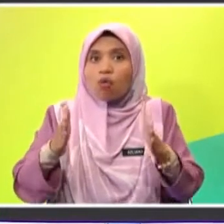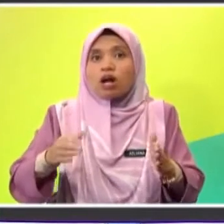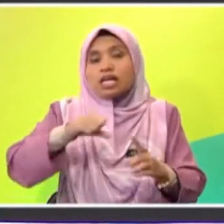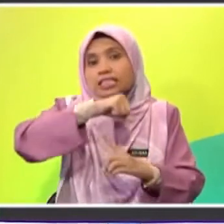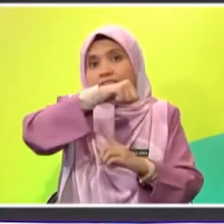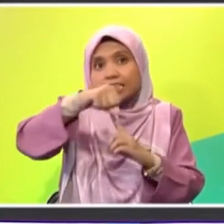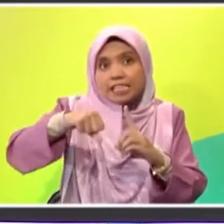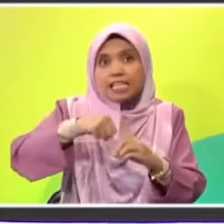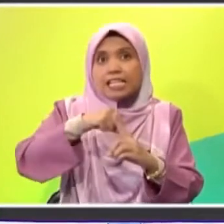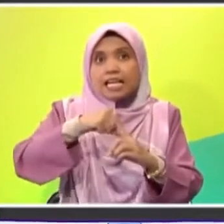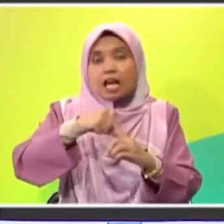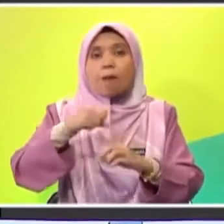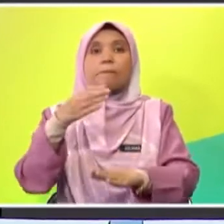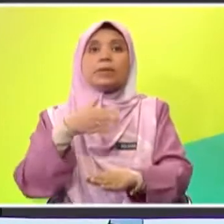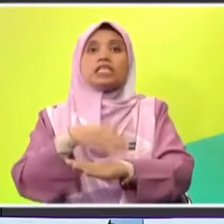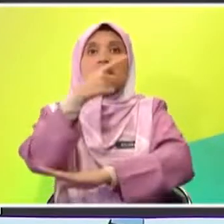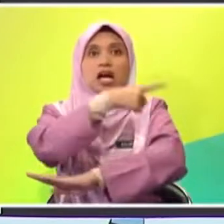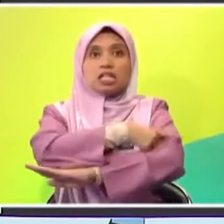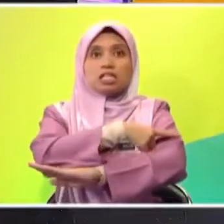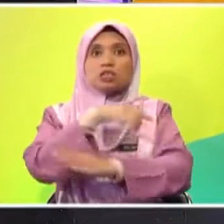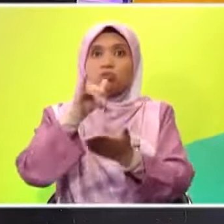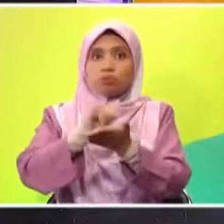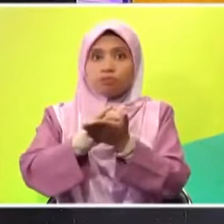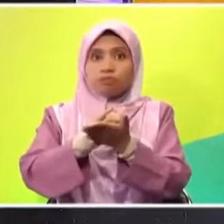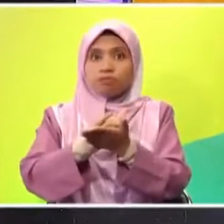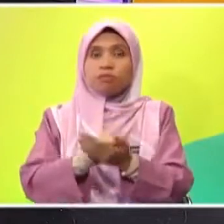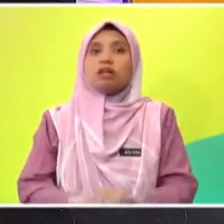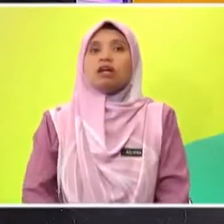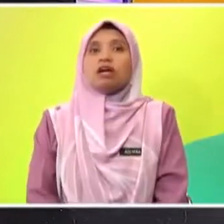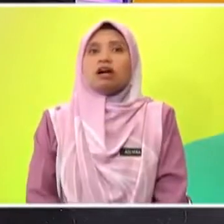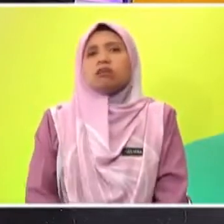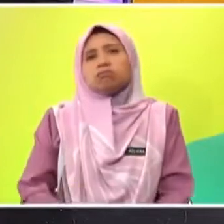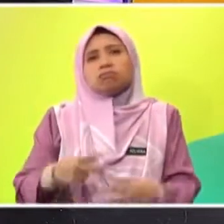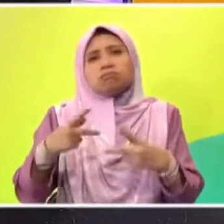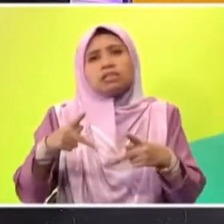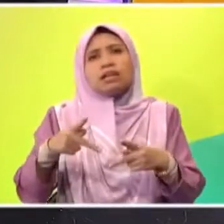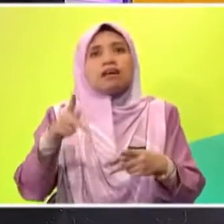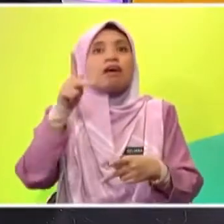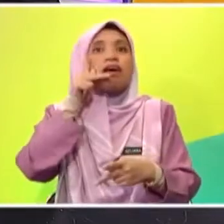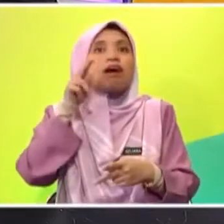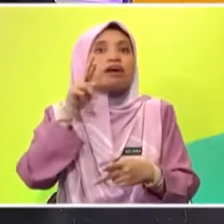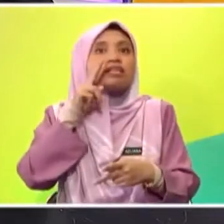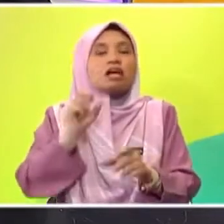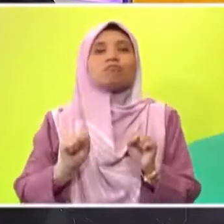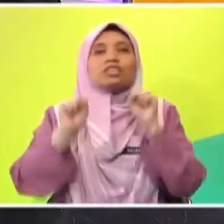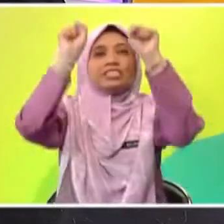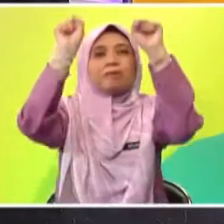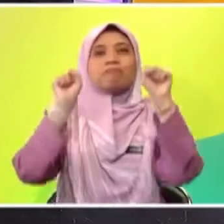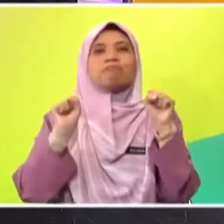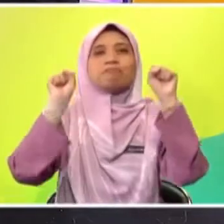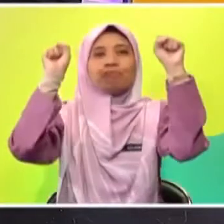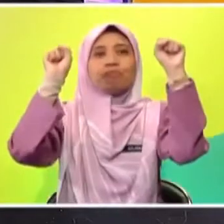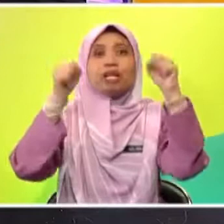tayang hadir dari hari sukan tersebut karena pernah tak segera saja keingat pernah tak senamrobik sebelum ini senam